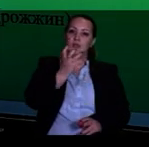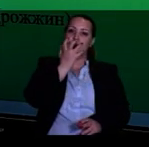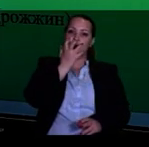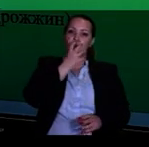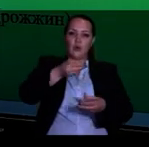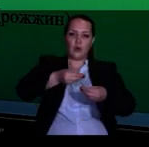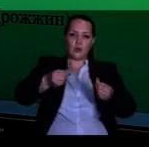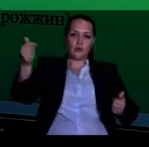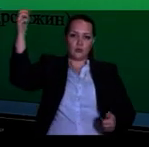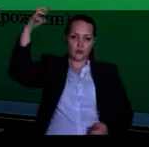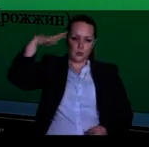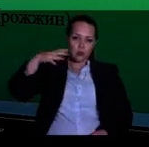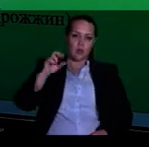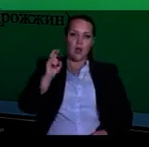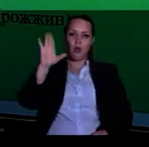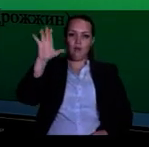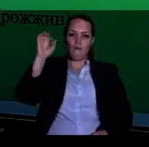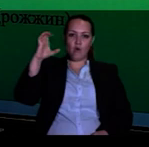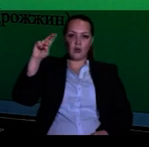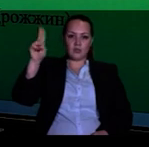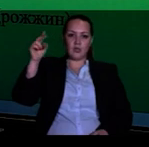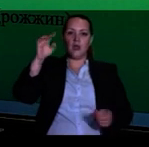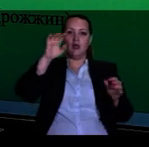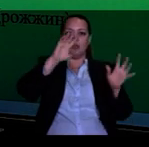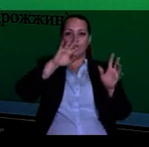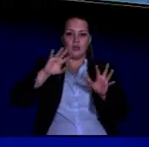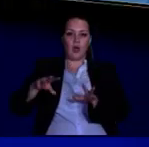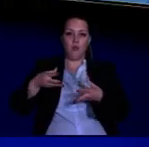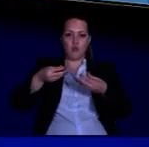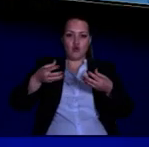растопит солнышко, как воск снега пушистые.